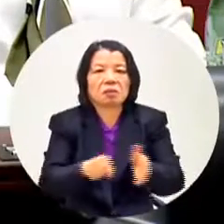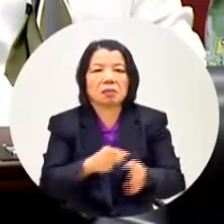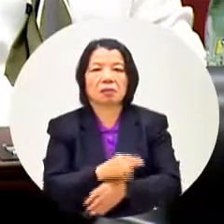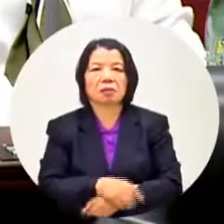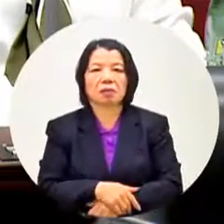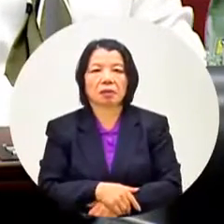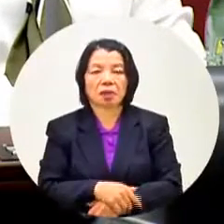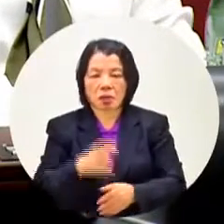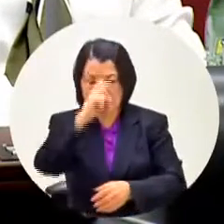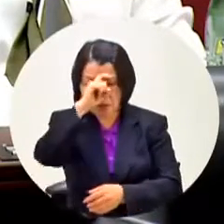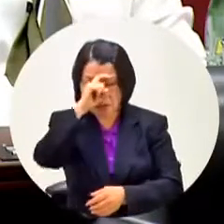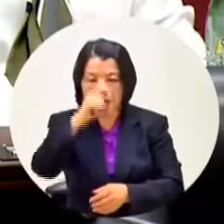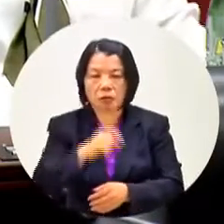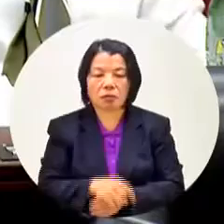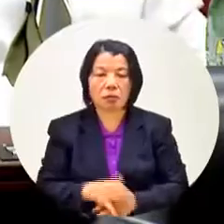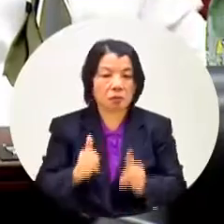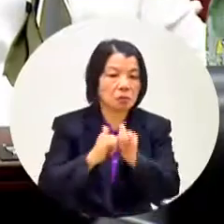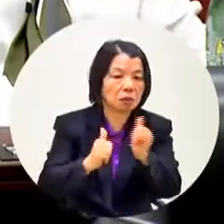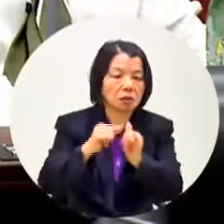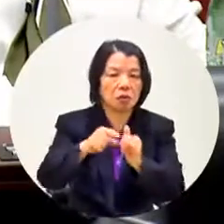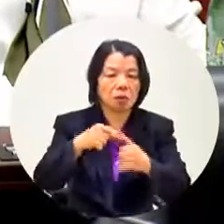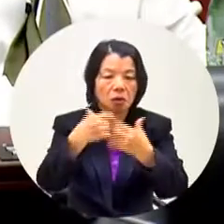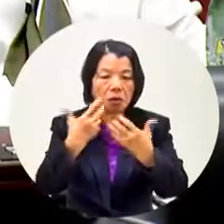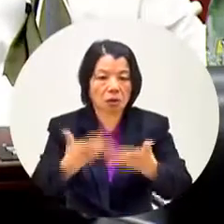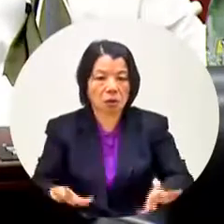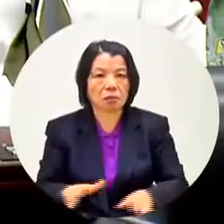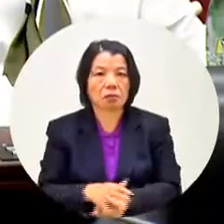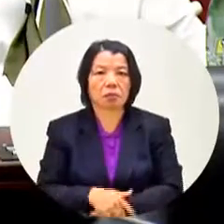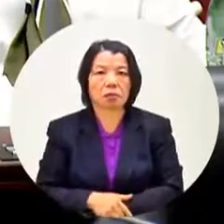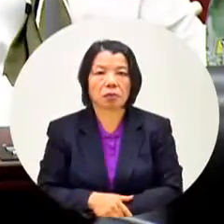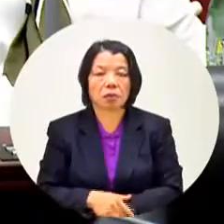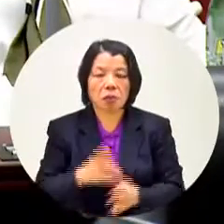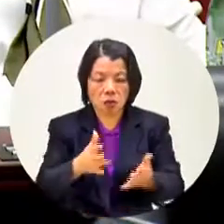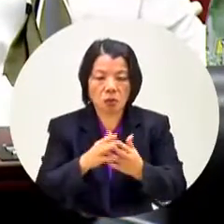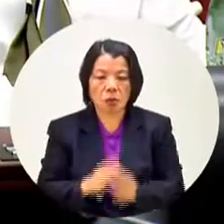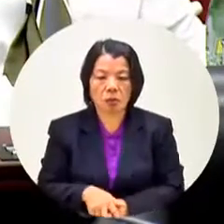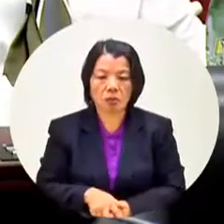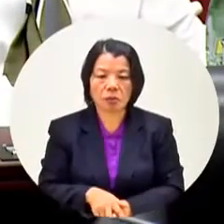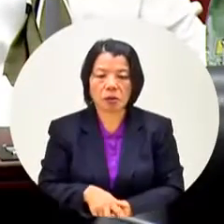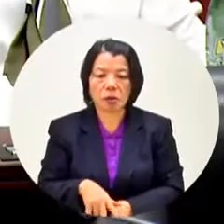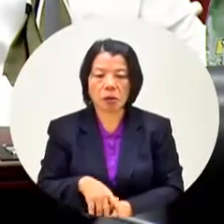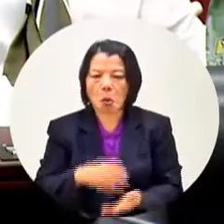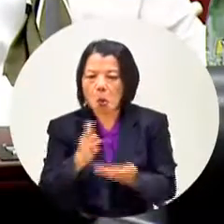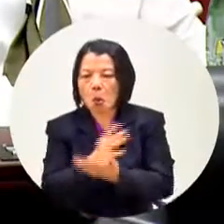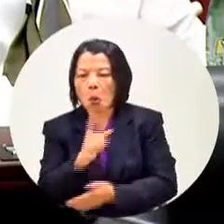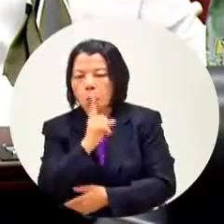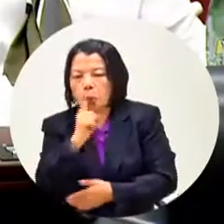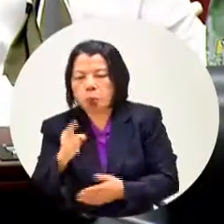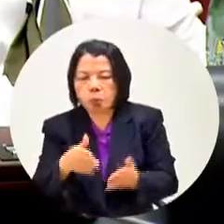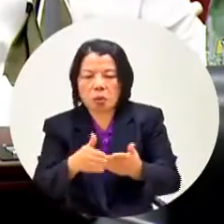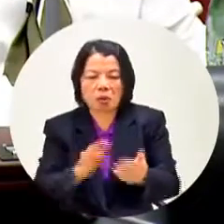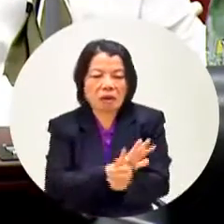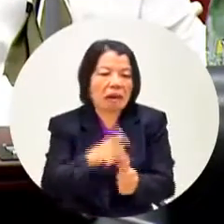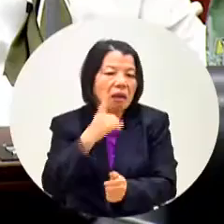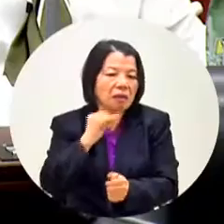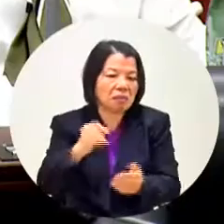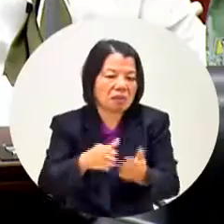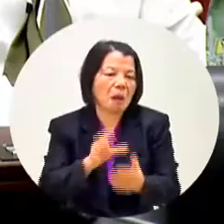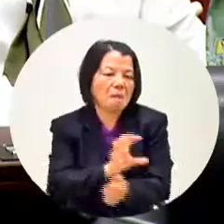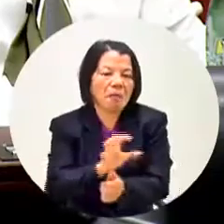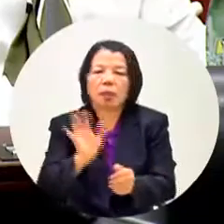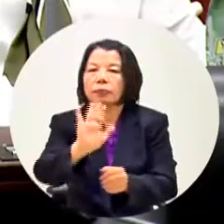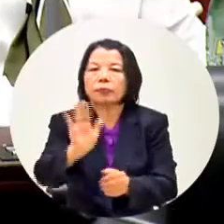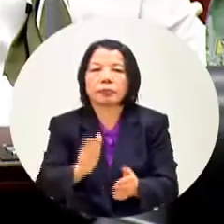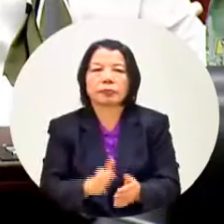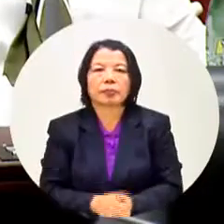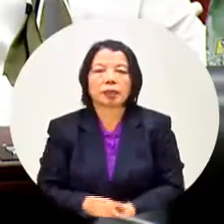要喂养这些流浪动物？第一个是不忍心它在外面没有东西吃啦，因为同样是生命嘛，一样宝贵，所以他们会为了这些流